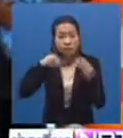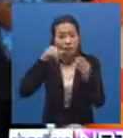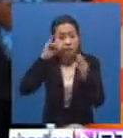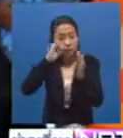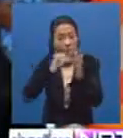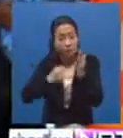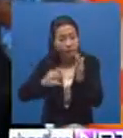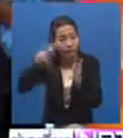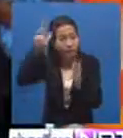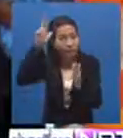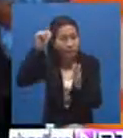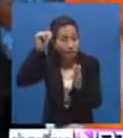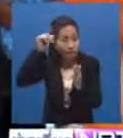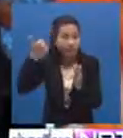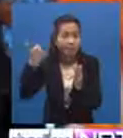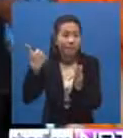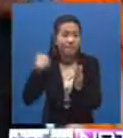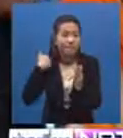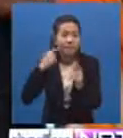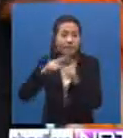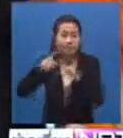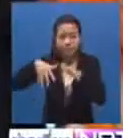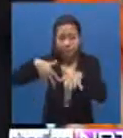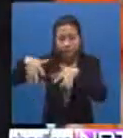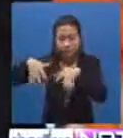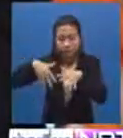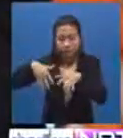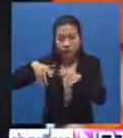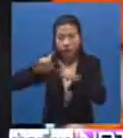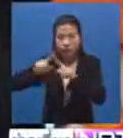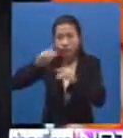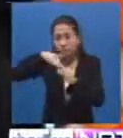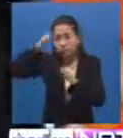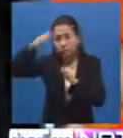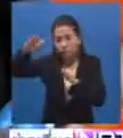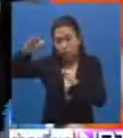ทั้ง 7ตำบลส่วนหนึ่งเป็นประชาชนที่อาศัยอยู่บนพื้นที่สูงและมีฐานะยากจน